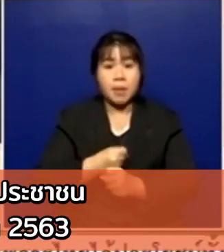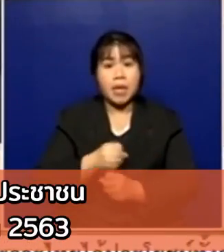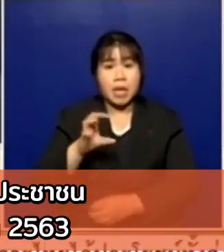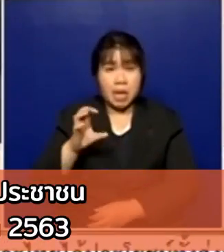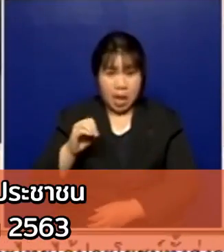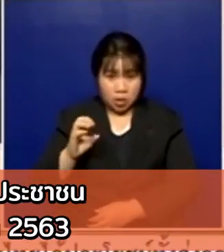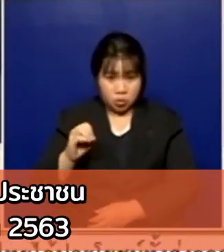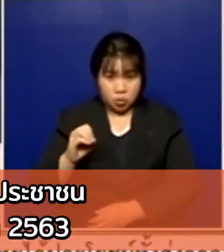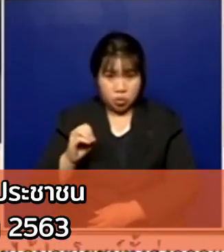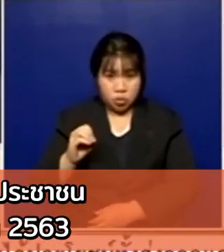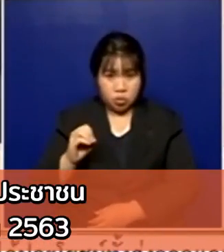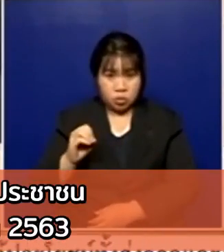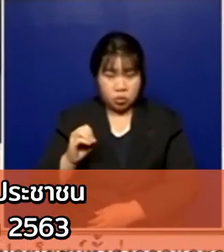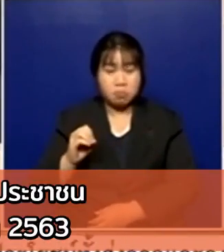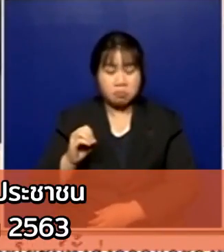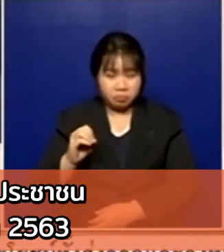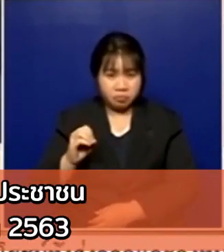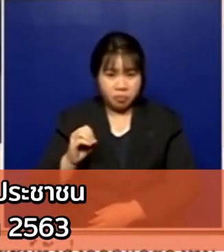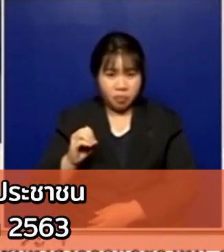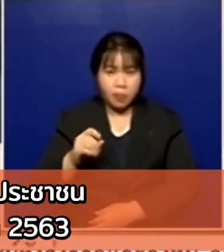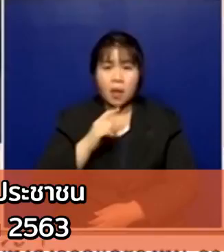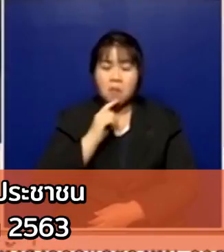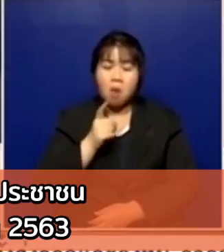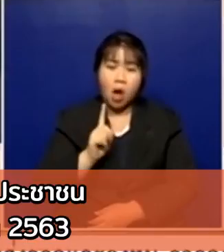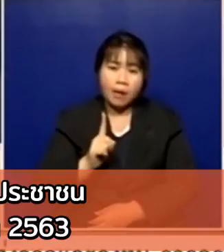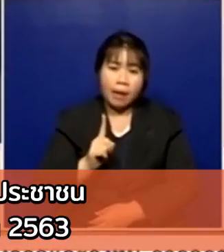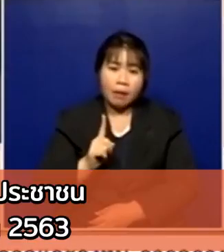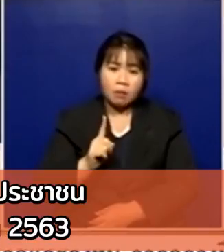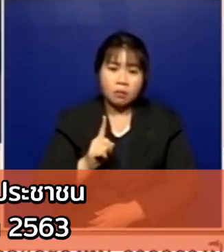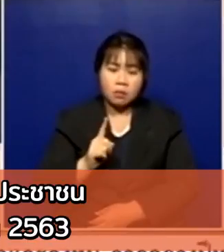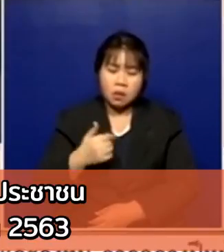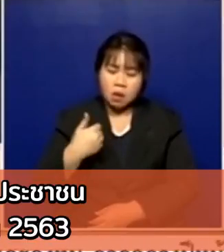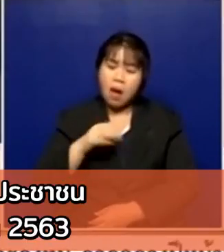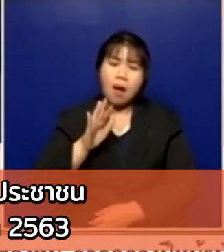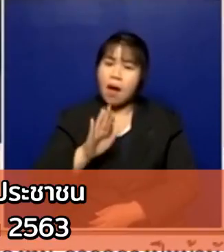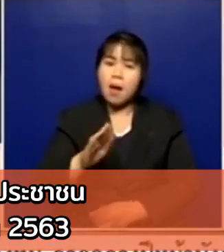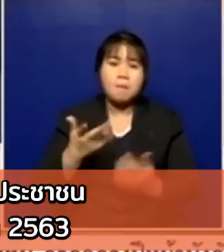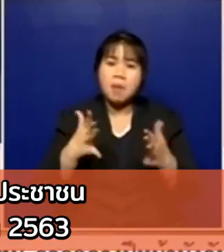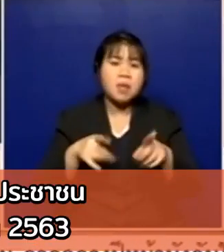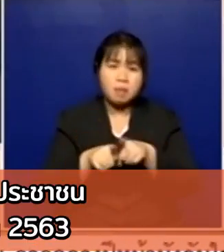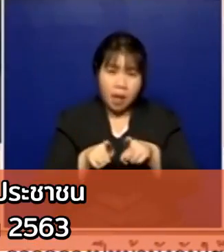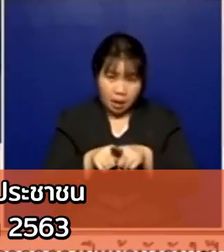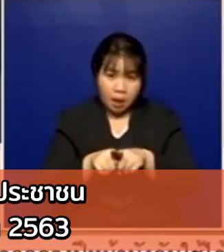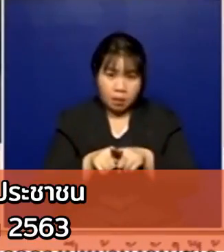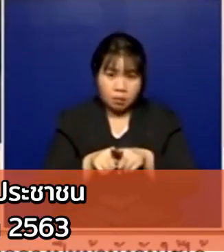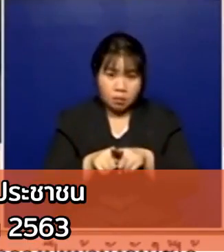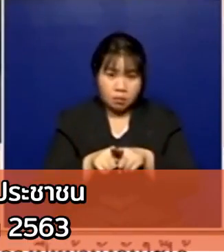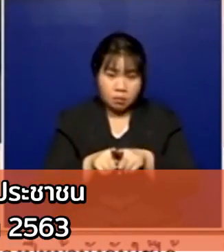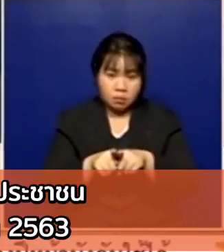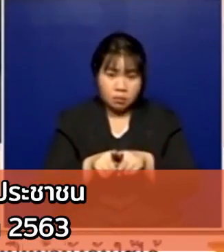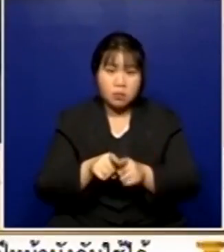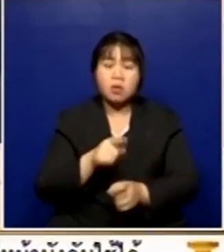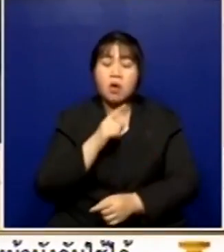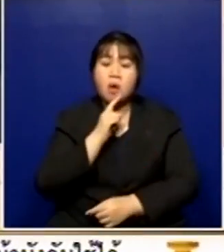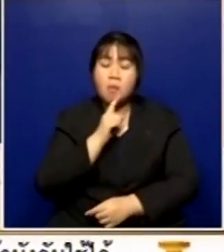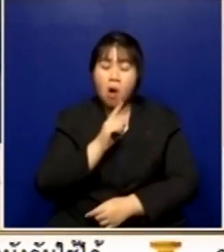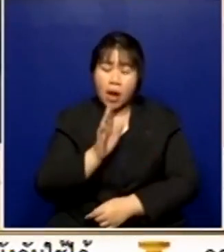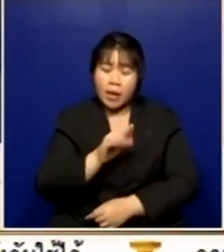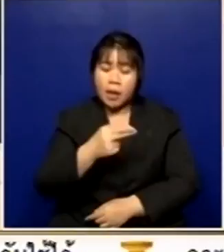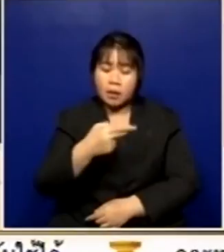0ก็ไม่เคยมีขอห้ามไม่ให้จะ